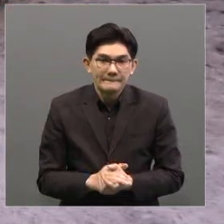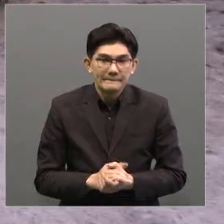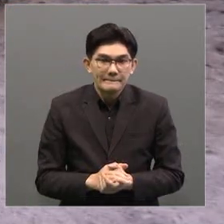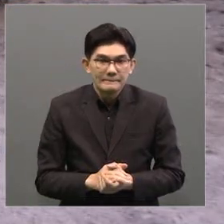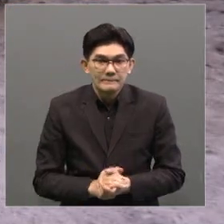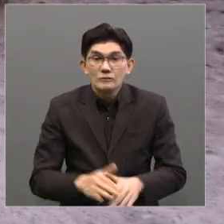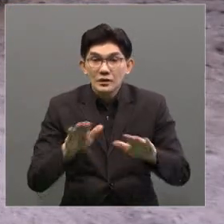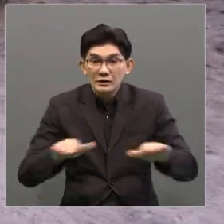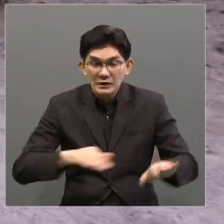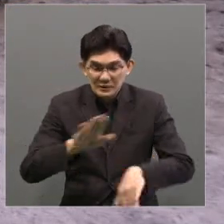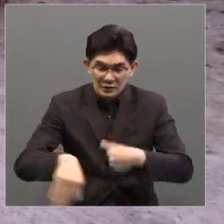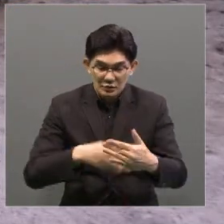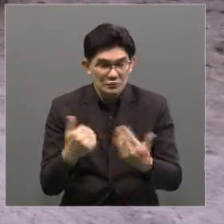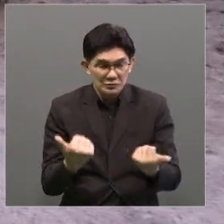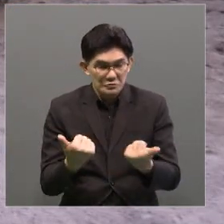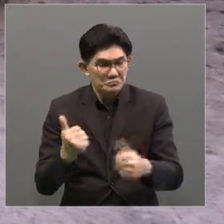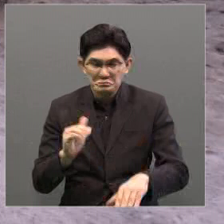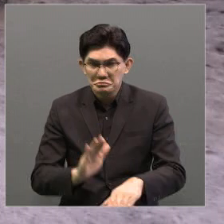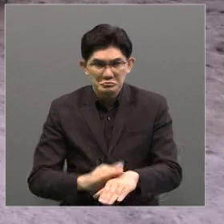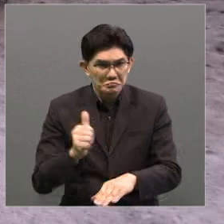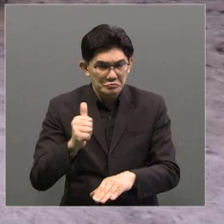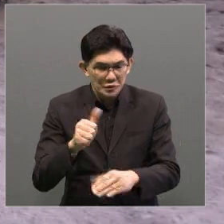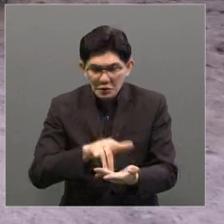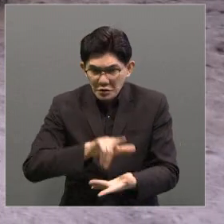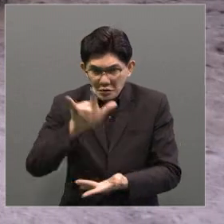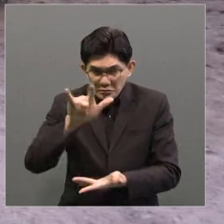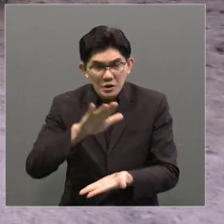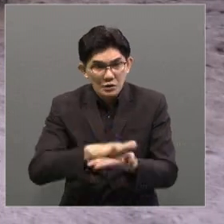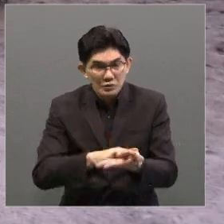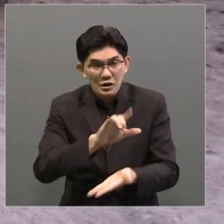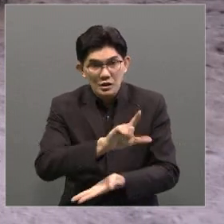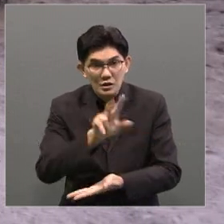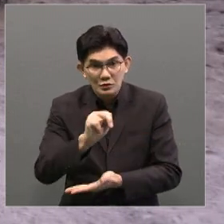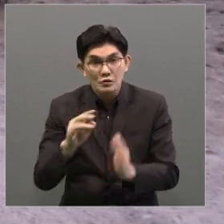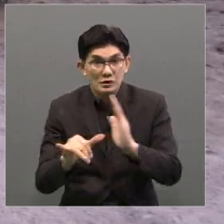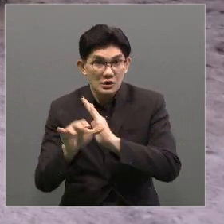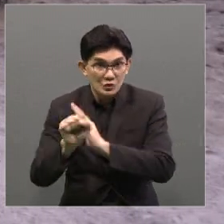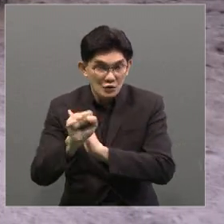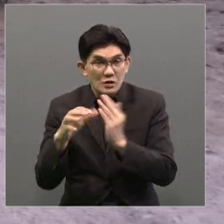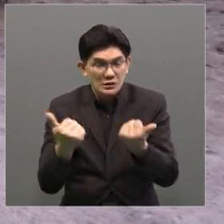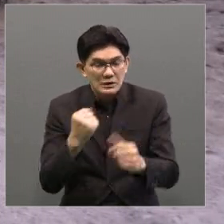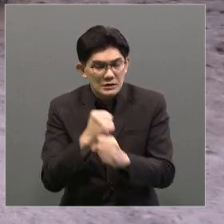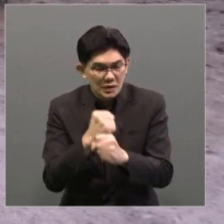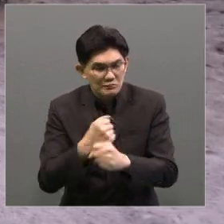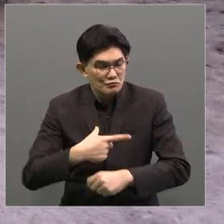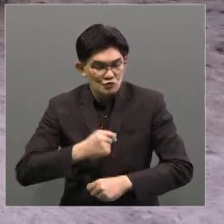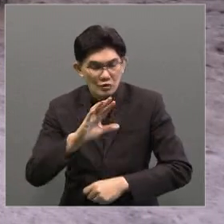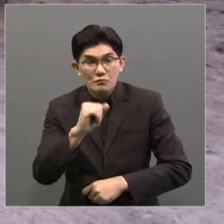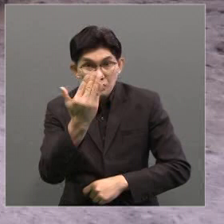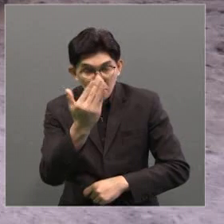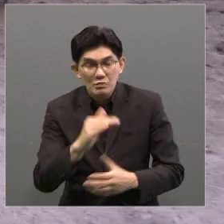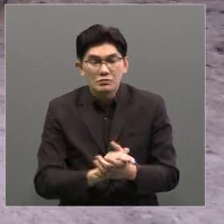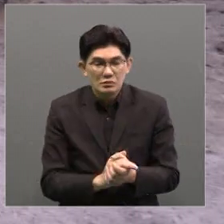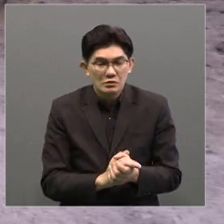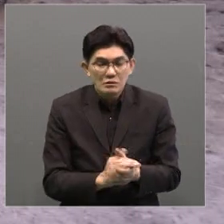และเหล่าน้องๆทั้งหมดนี้คือยอดฝีมือนักบินจากโรงเรียนเริงนกทาจังหวัดยโสธรที่เริ่มต้นจากความชอบจนส